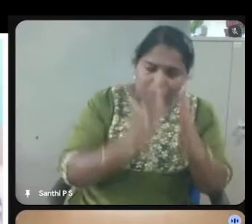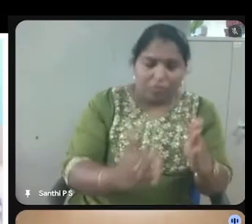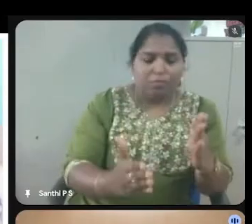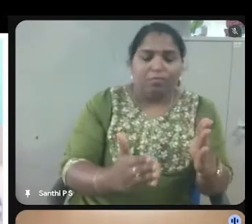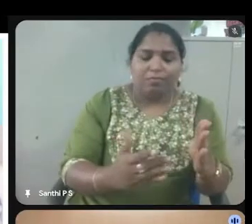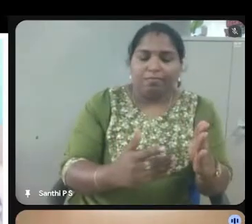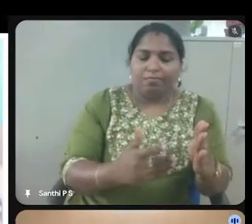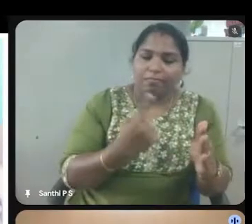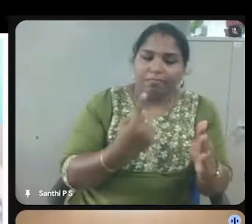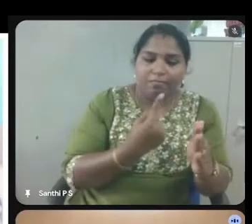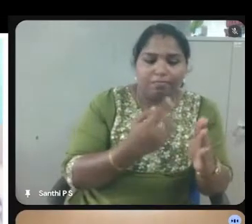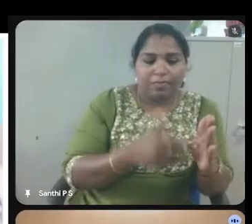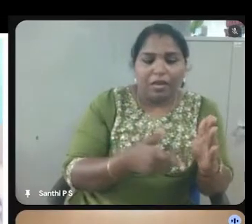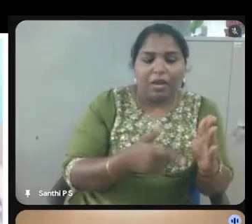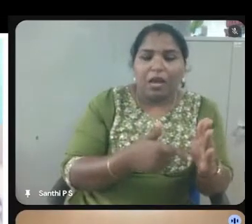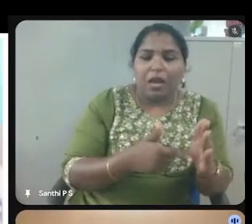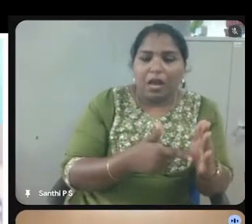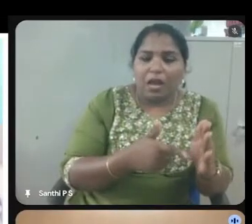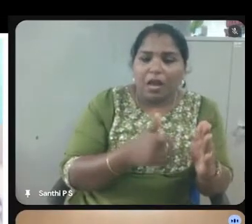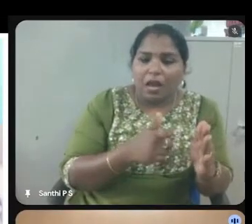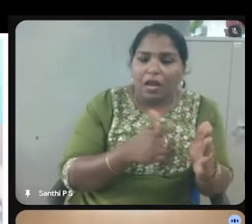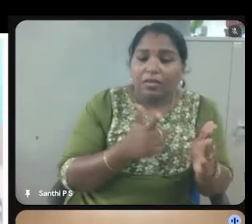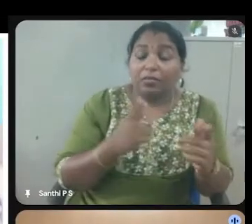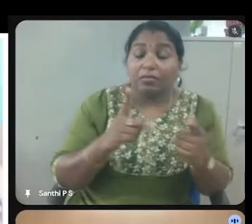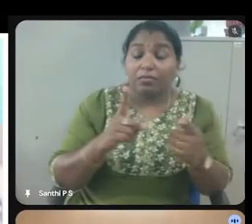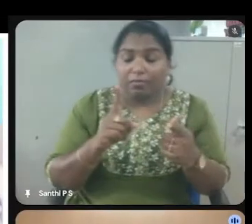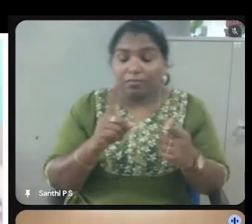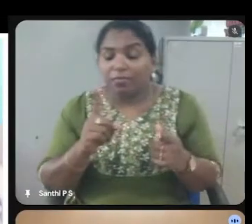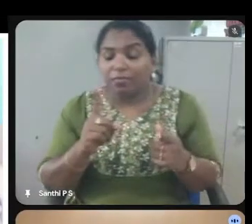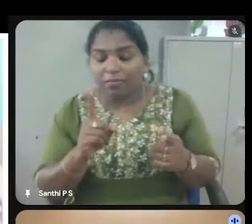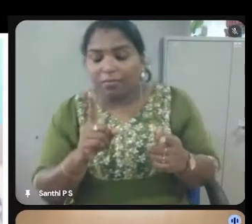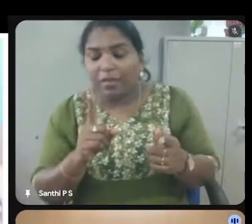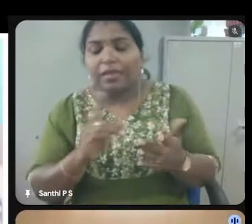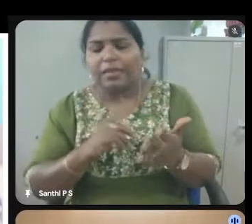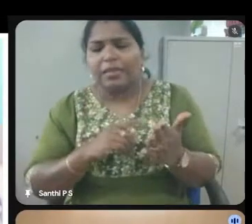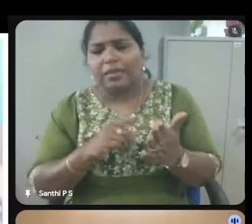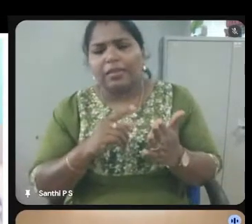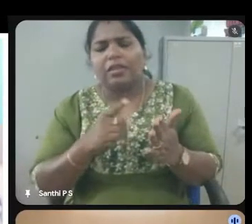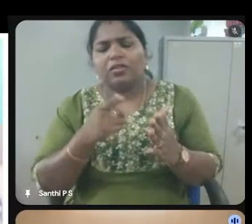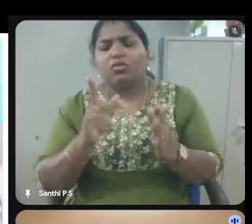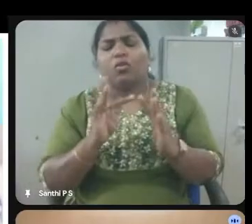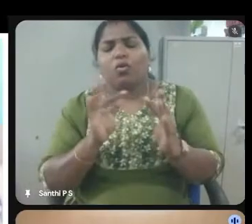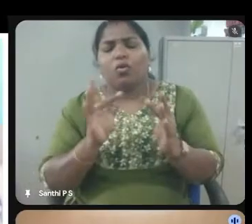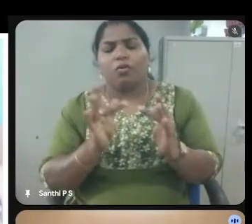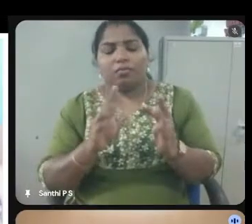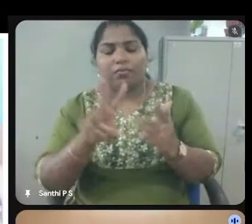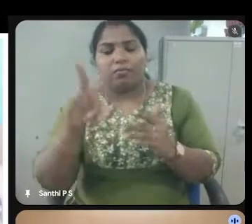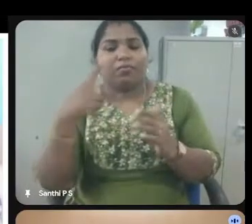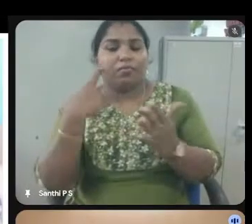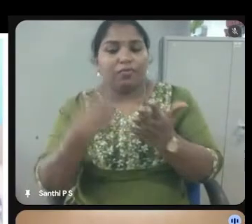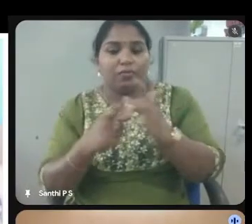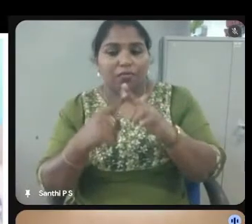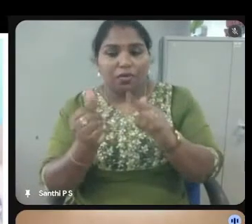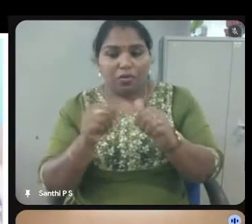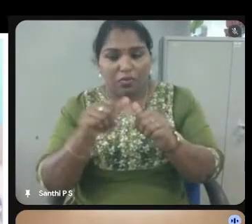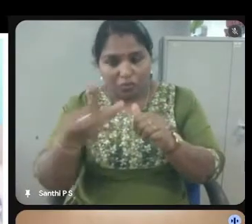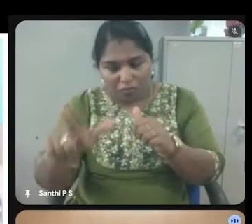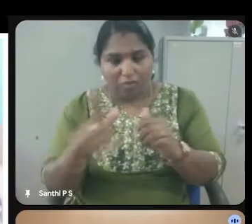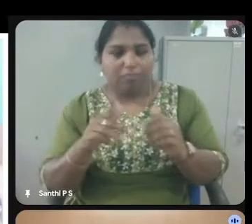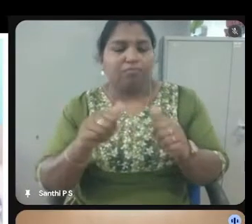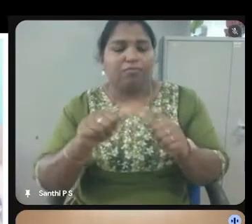ചെയ്യും. അപ്പം ഇതെല്ലാം നല്ല സ്റ്റിമുലേഷനും എൻവയോൺമെന്റും സ്ക്രീൻ ടൈം നിർത്തും ഒക്കെ ചെയ്യുമ്പോൾ വെർച്വൽ ഓട്ടിസം ആണ് എന്നുണ്ടെങ്കിൽ ആ കുട്ടിക്ക് നല്ലൊരു മാറ്റം